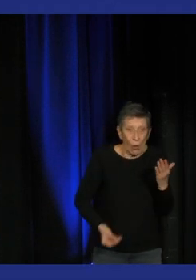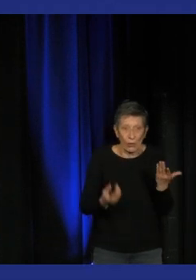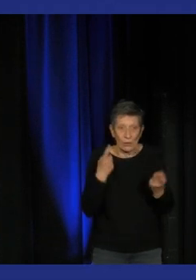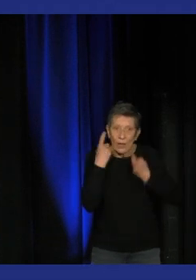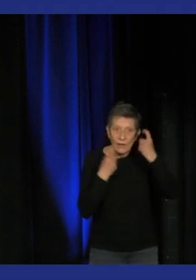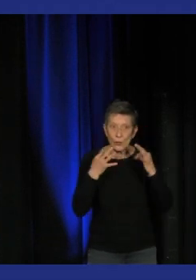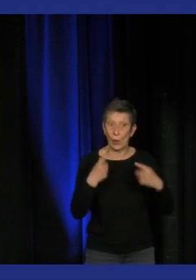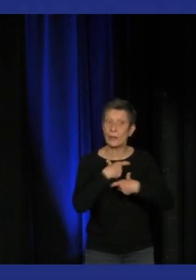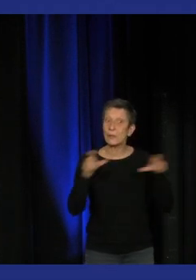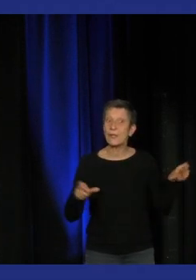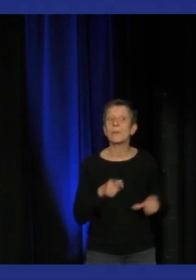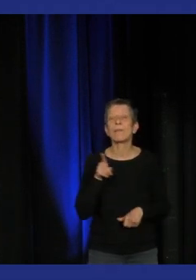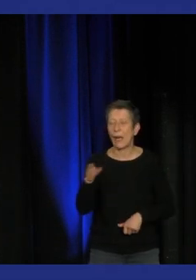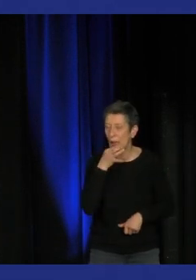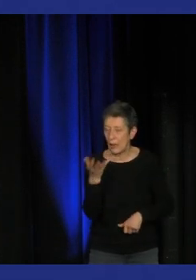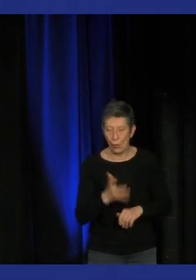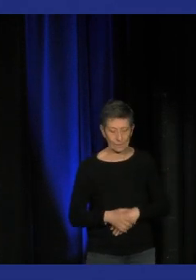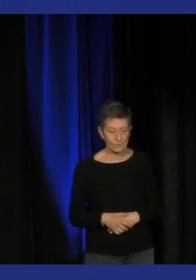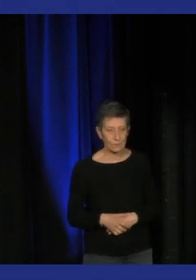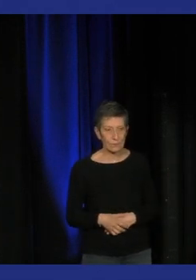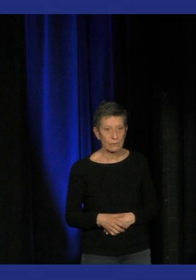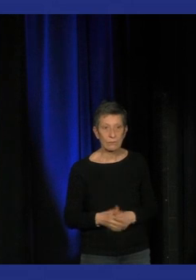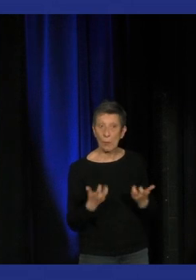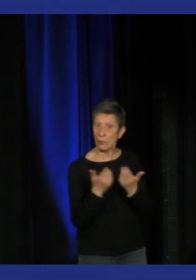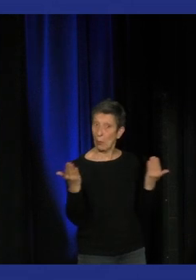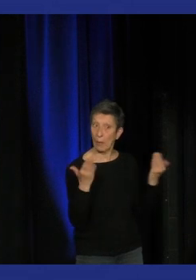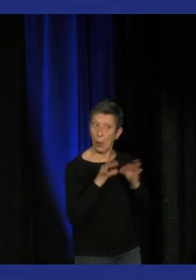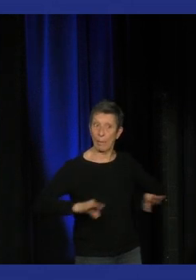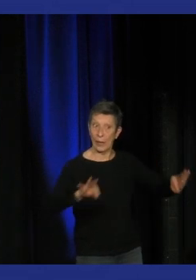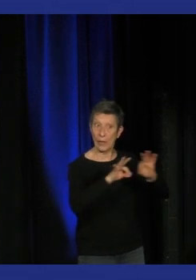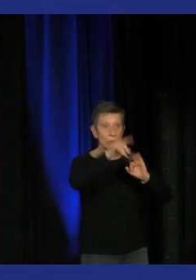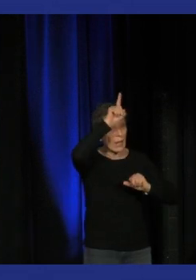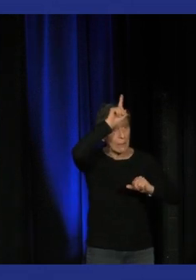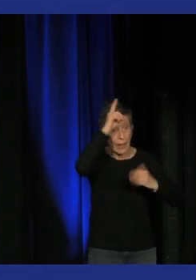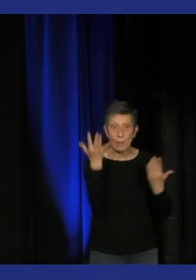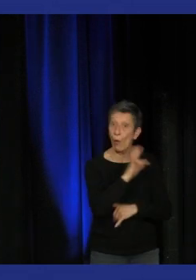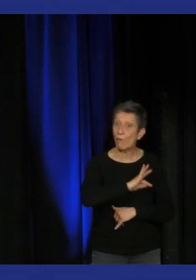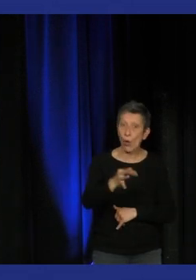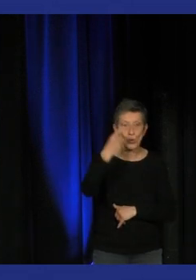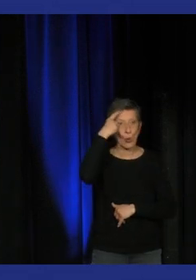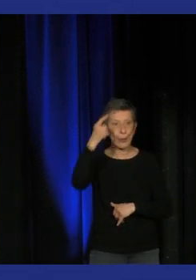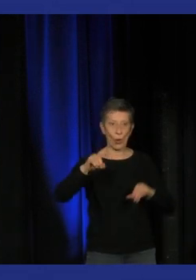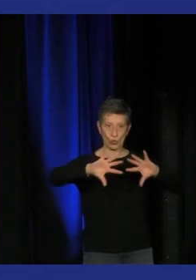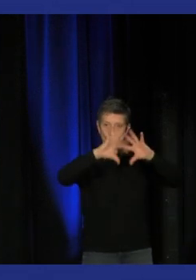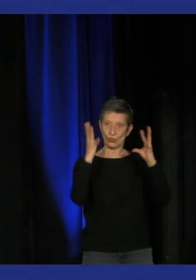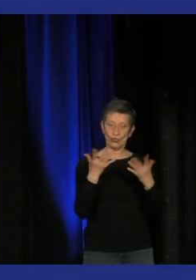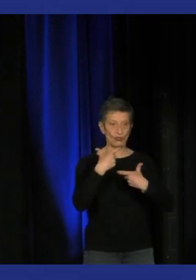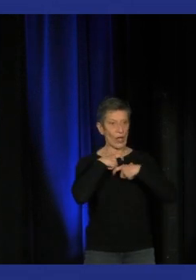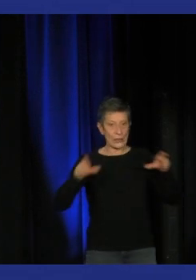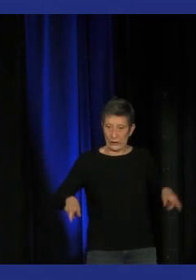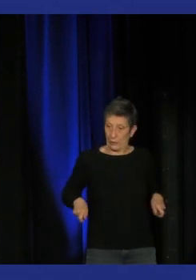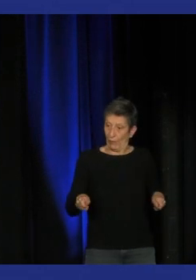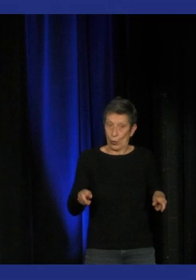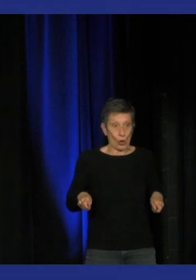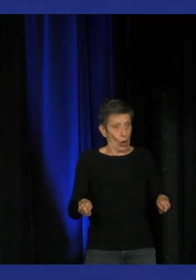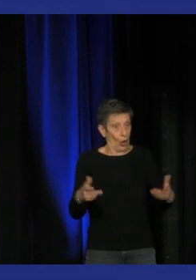l'accessibilité. Je la cite. Contrairement à des pays comme l'Allemagne, nous considérons en France qu'un ensemble est accessible à un fauteuil dès lors